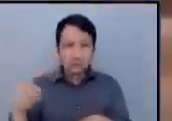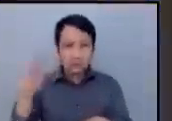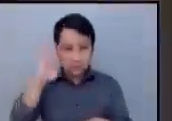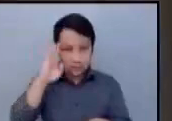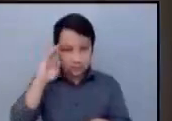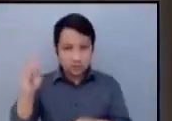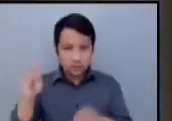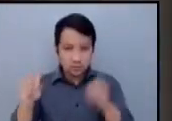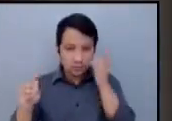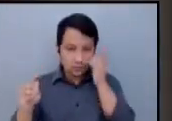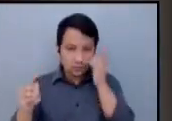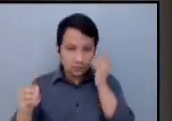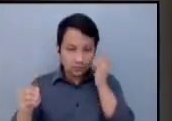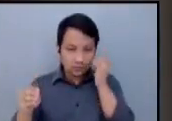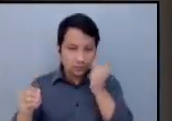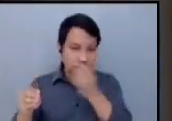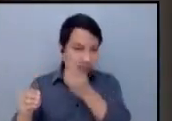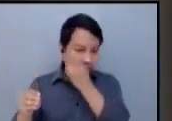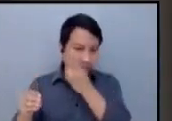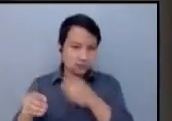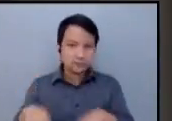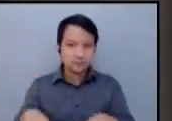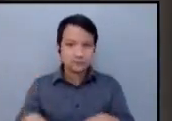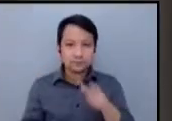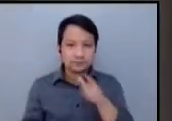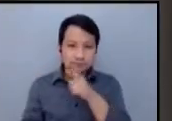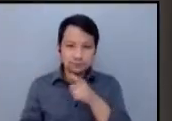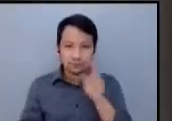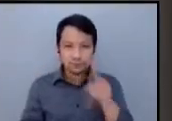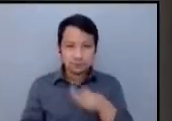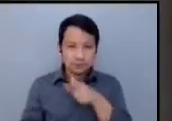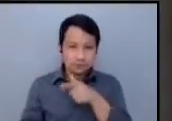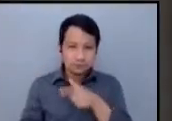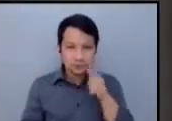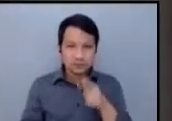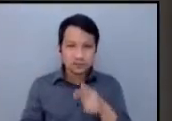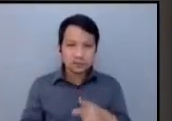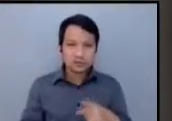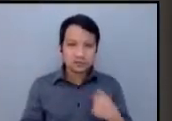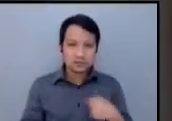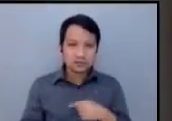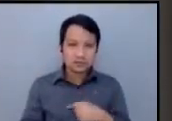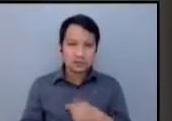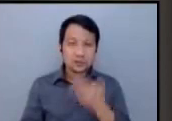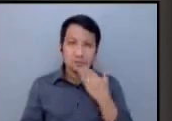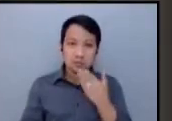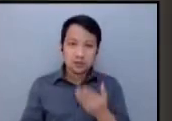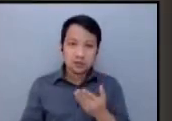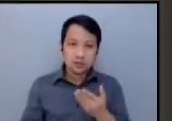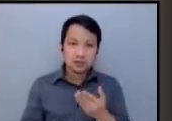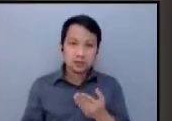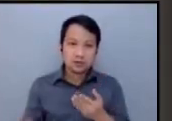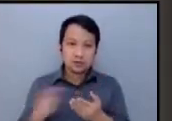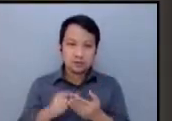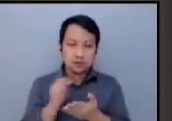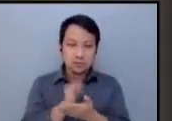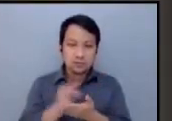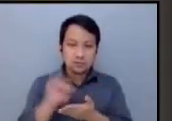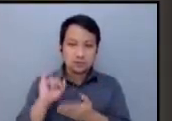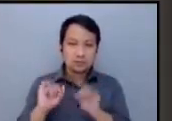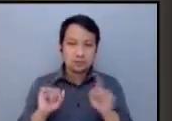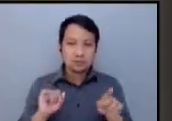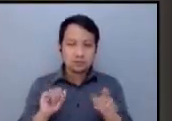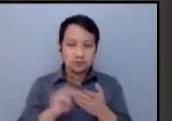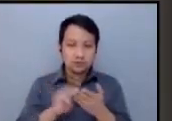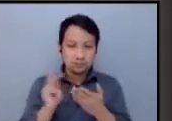Tandem. Si Vice President Lenny Robredo naman nagpasalamat matapos kilalanin ng ilang institusyon ang ilang proyekto ng